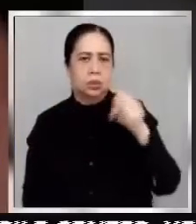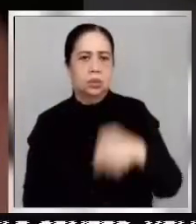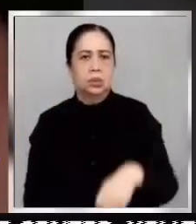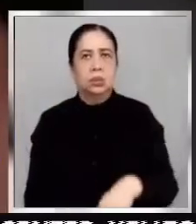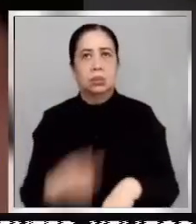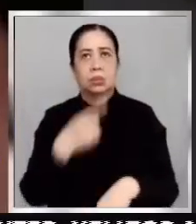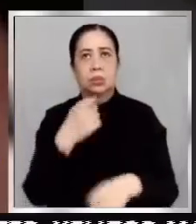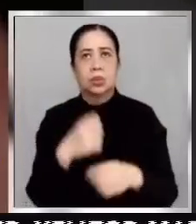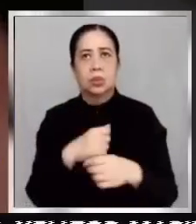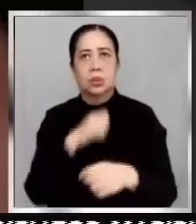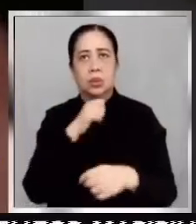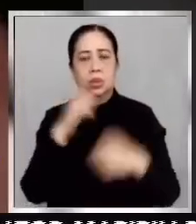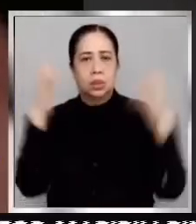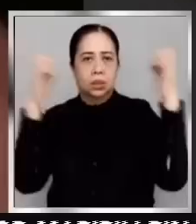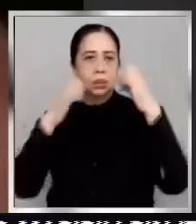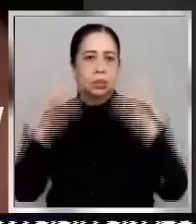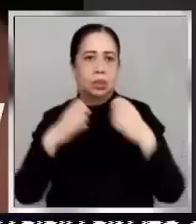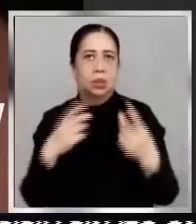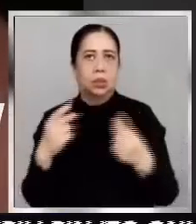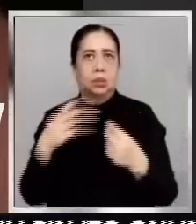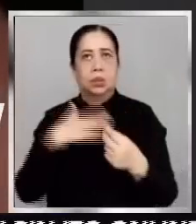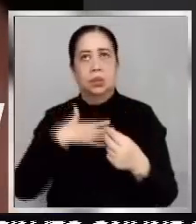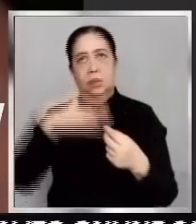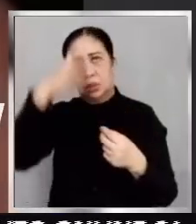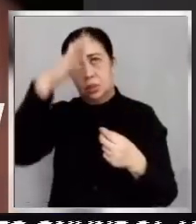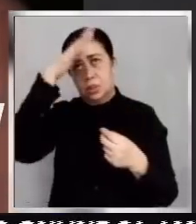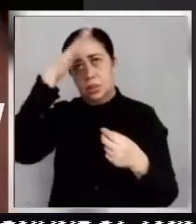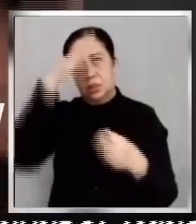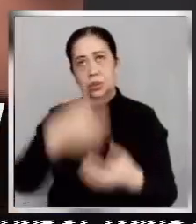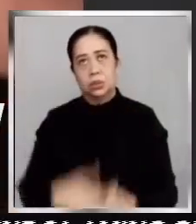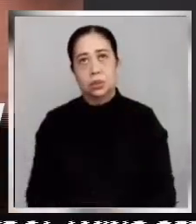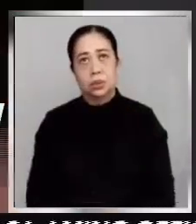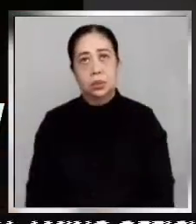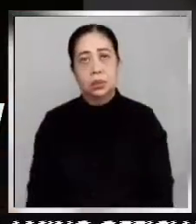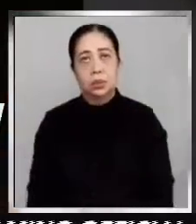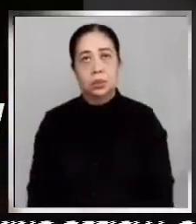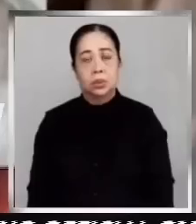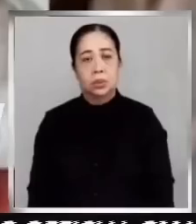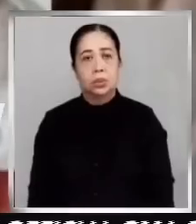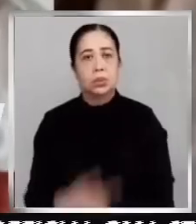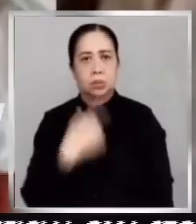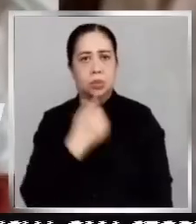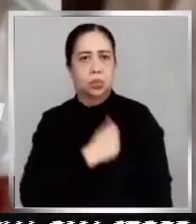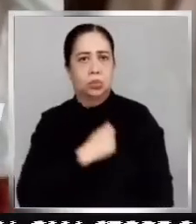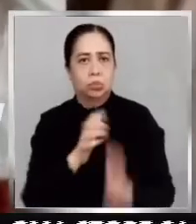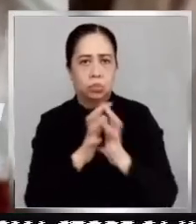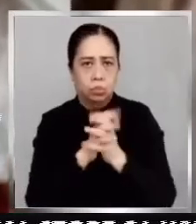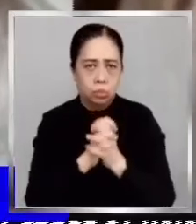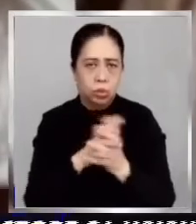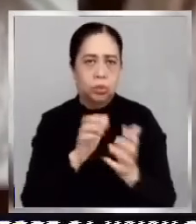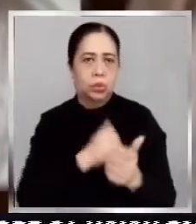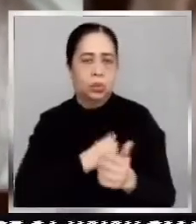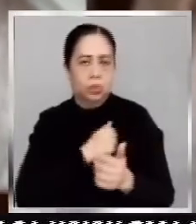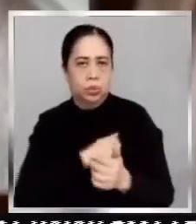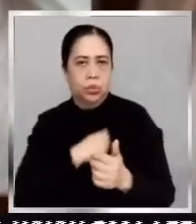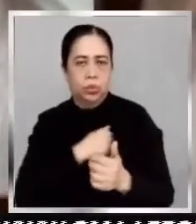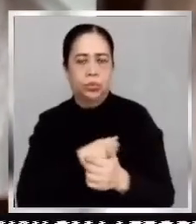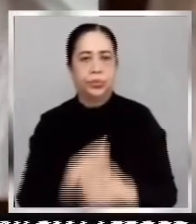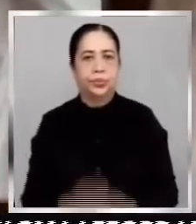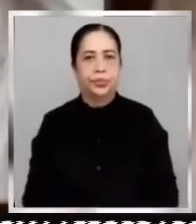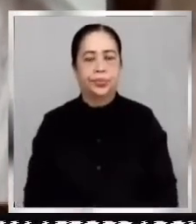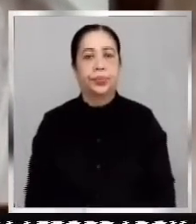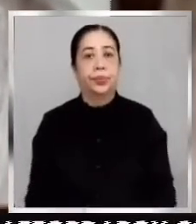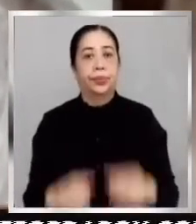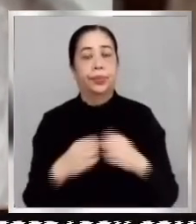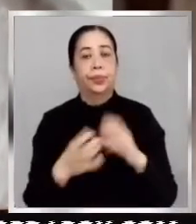naman magagawa ng tatay ko humingi siya ng tawad do para sa GMA integrated news